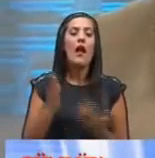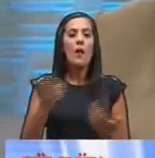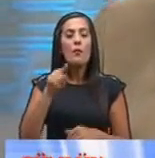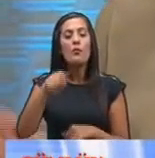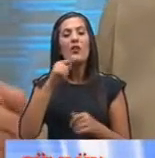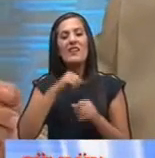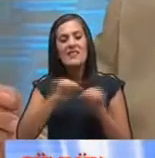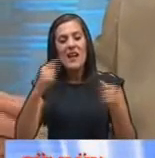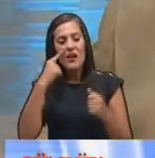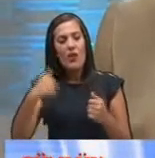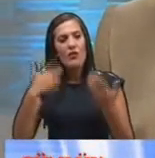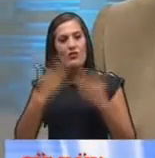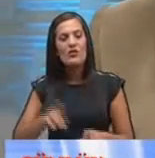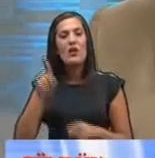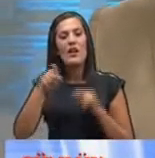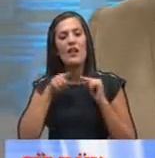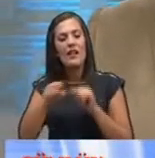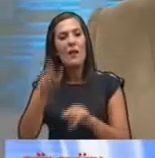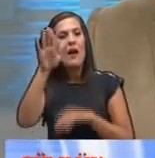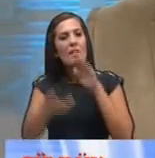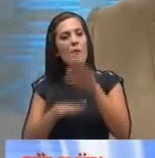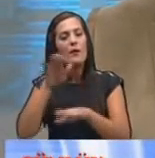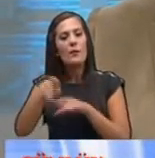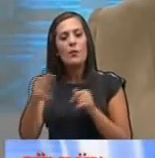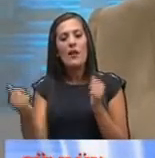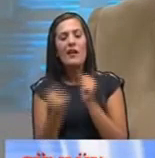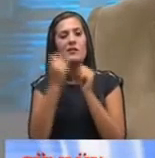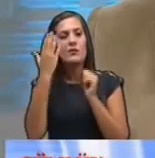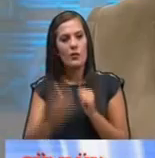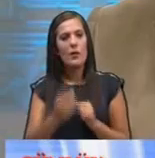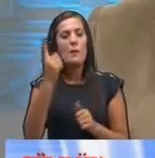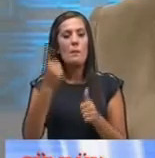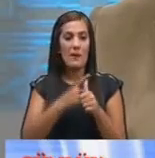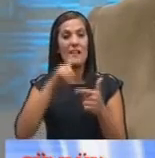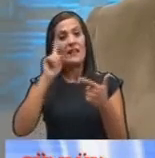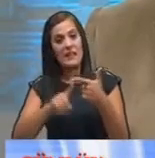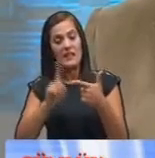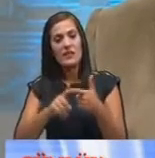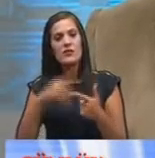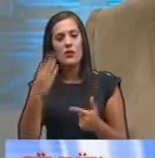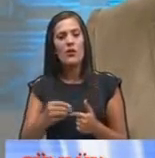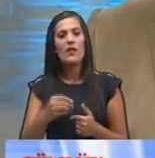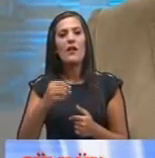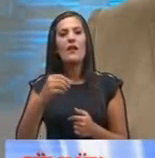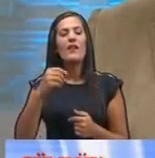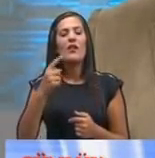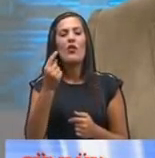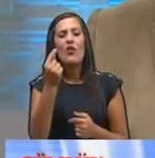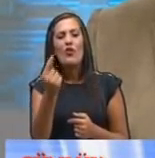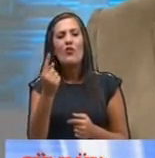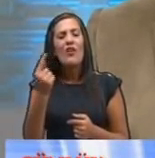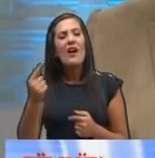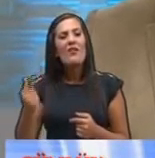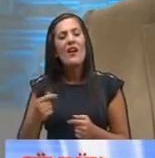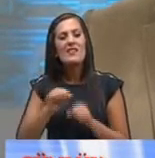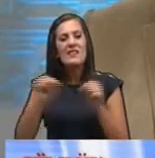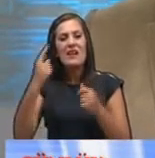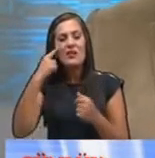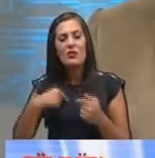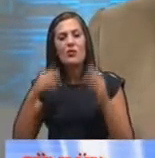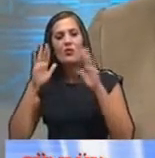Ancak bu dejenerasyonu takip eden ki buna eşlik eden bir de ikinci faktör olarak kronik ve ufak travmaları